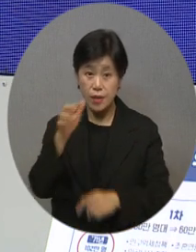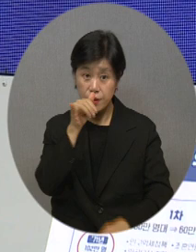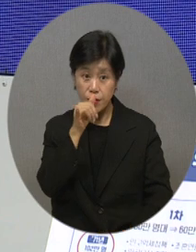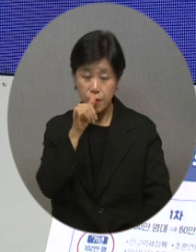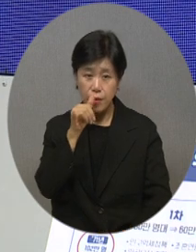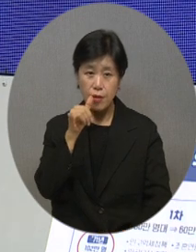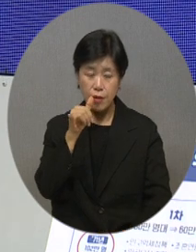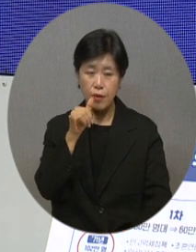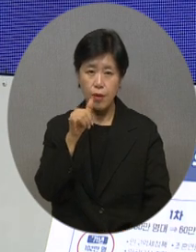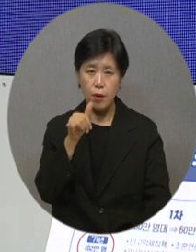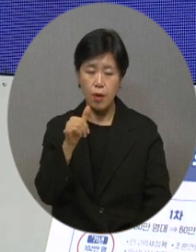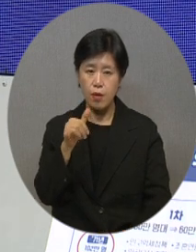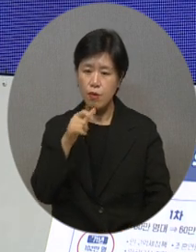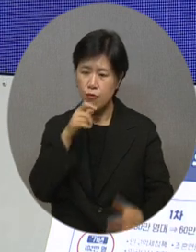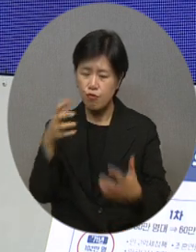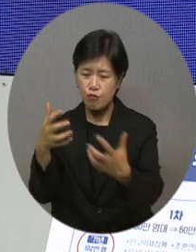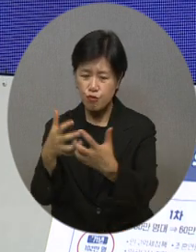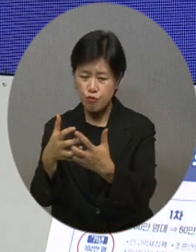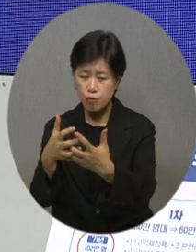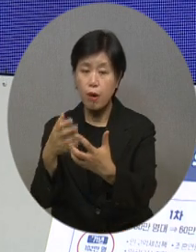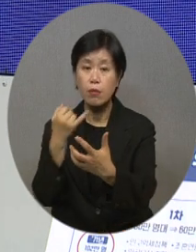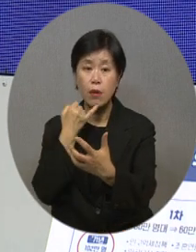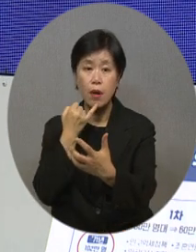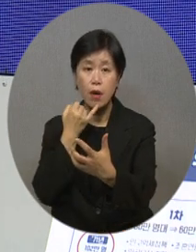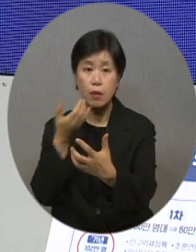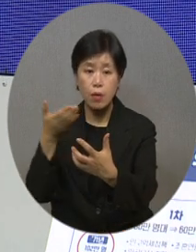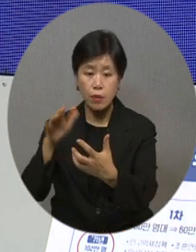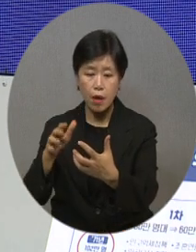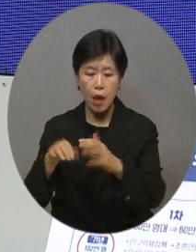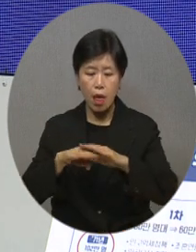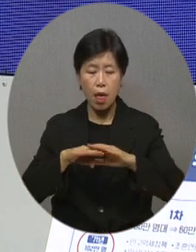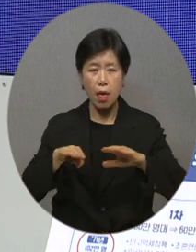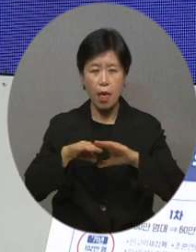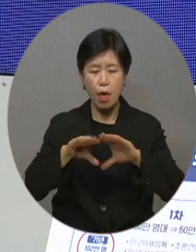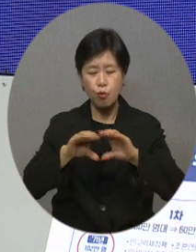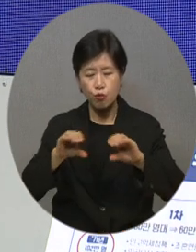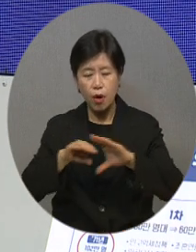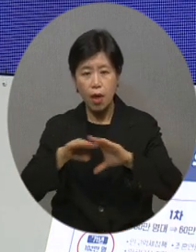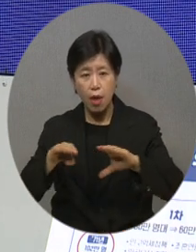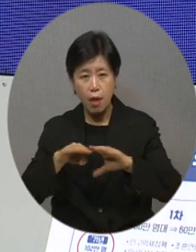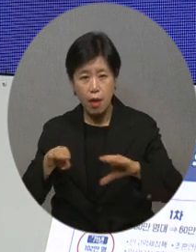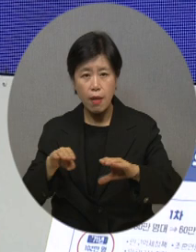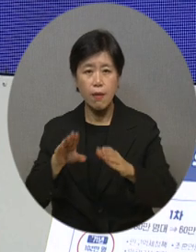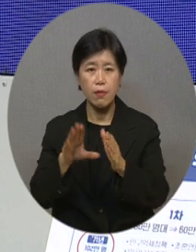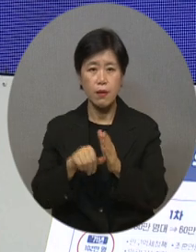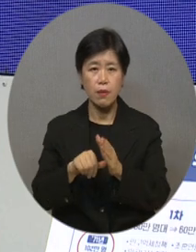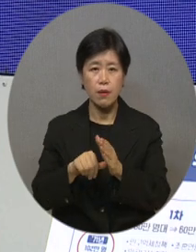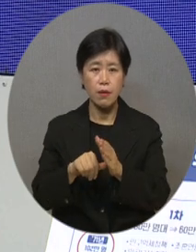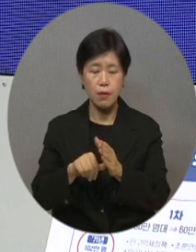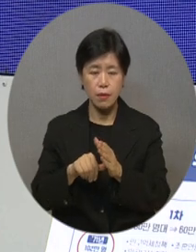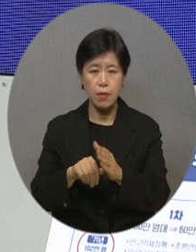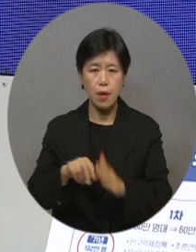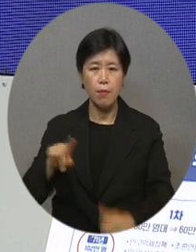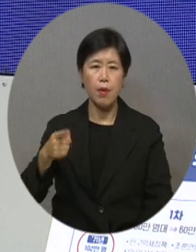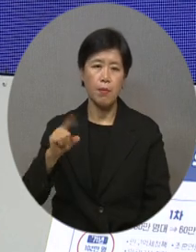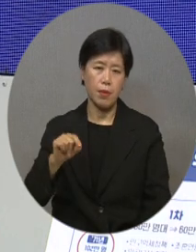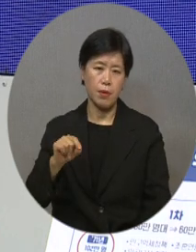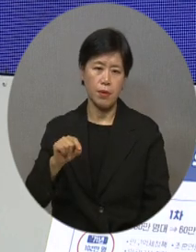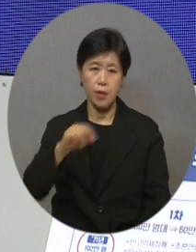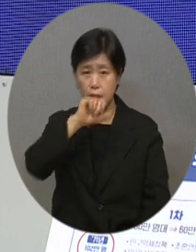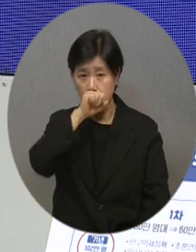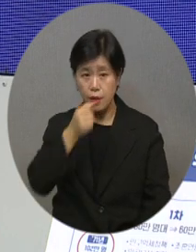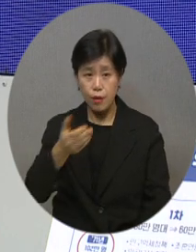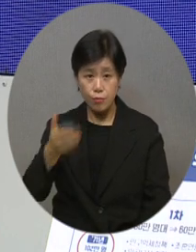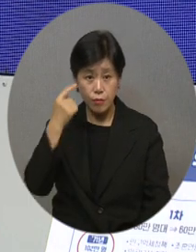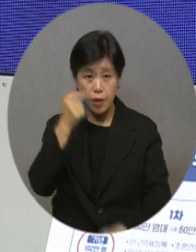이 해동해가지고 할 경우에는 한 번에 100만 원씩 두 번에 걸쳐가지고는 제가 지원할 계획을 지금 예산에 편성을 했고요.